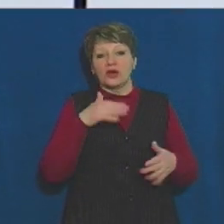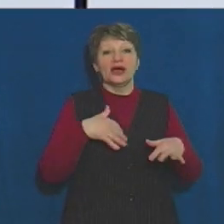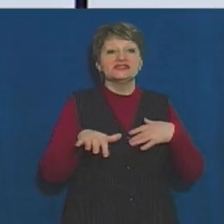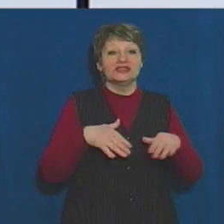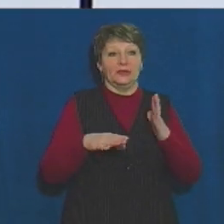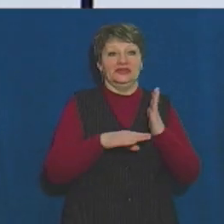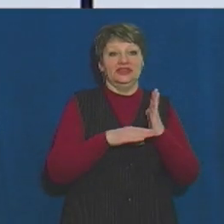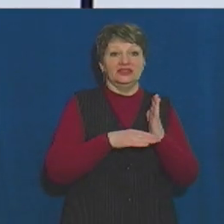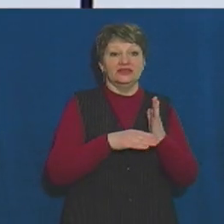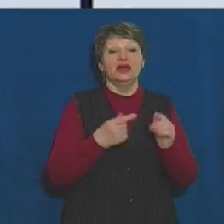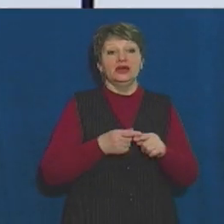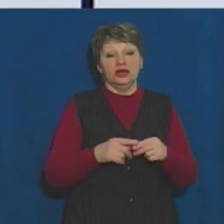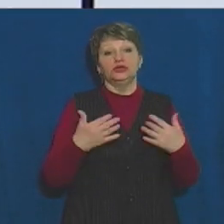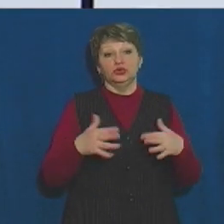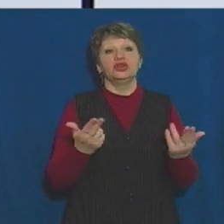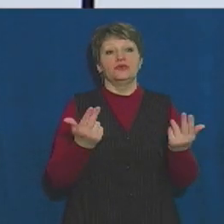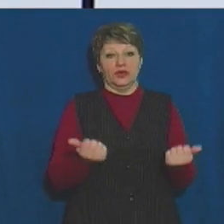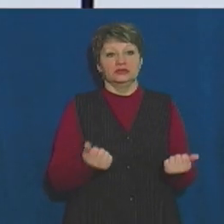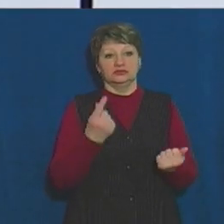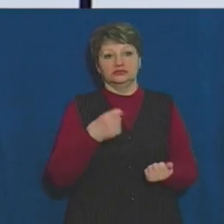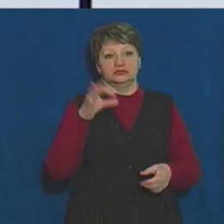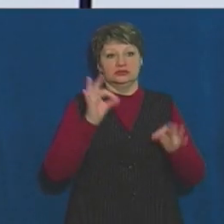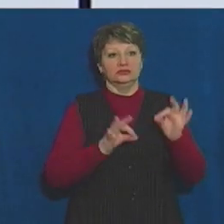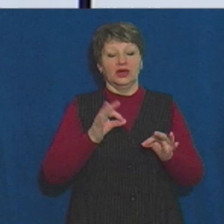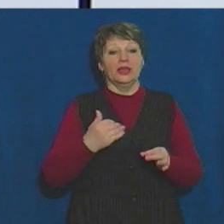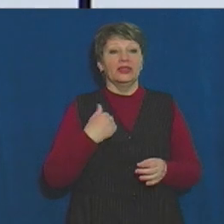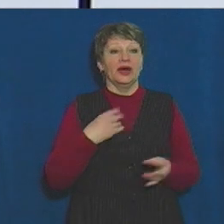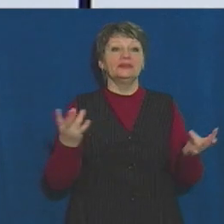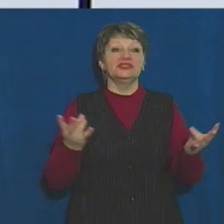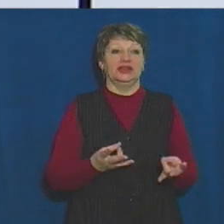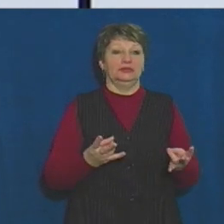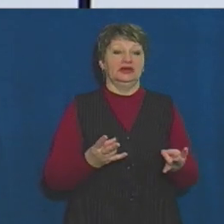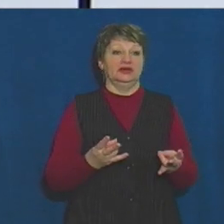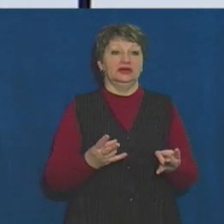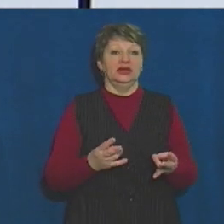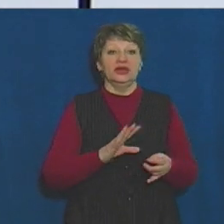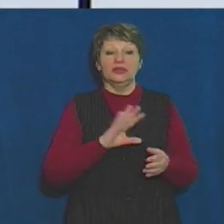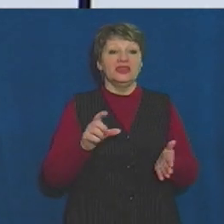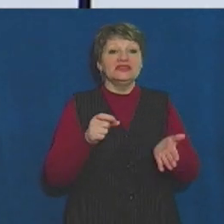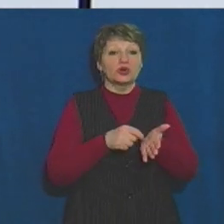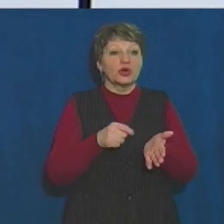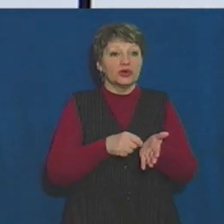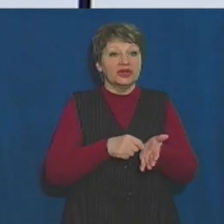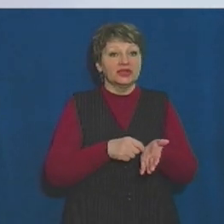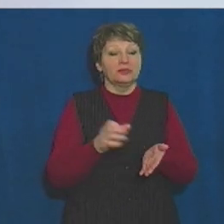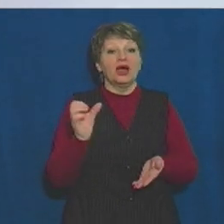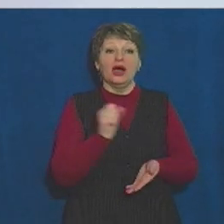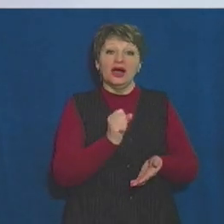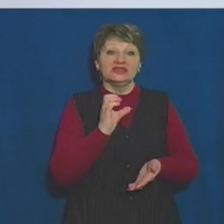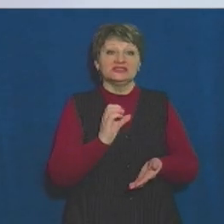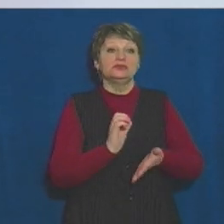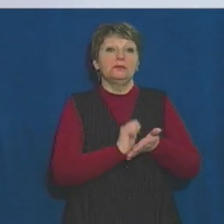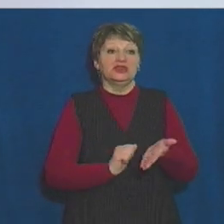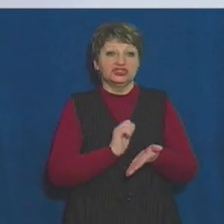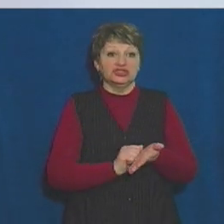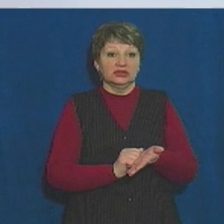екологи, лісівники, то нам треба боротися не з тим самим короїдом, а з причиною. А як боротися з причиною? Тільки створювати, як